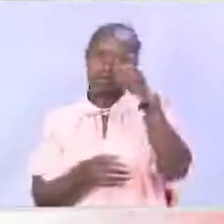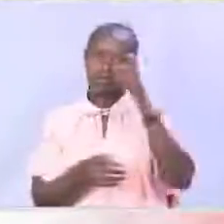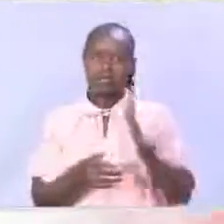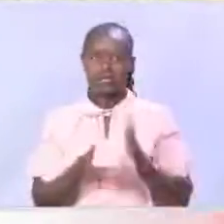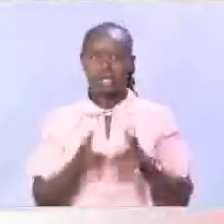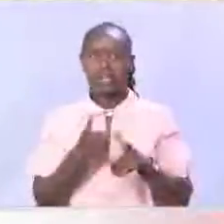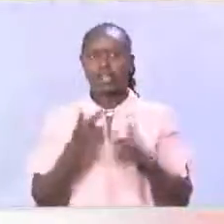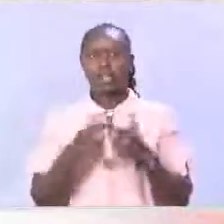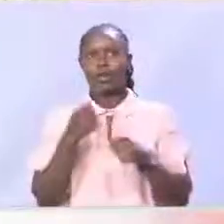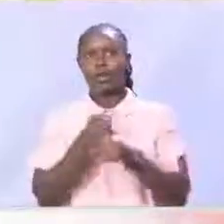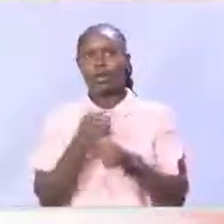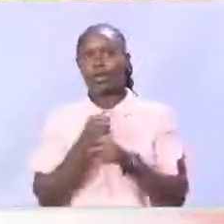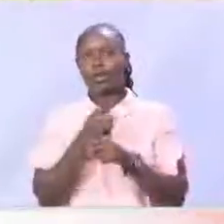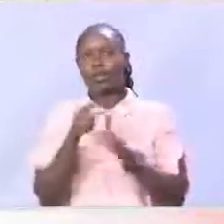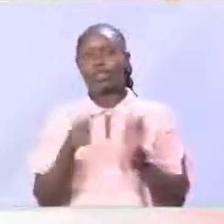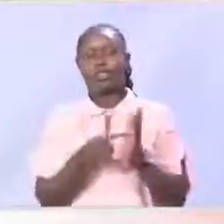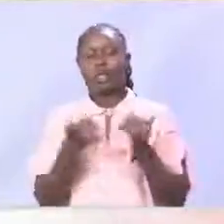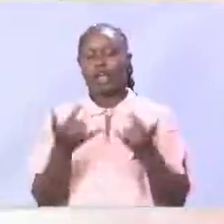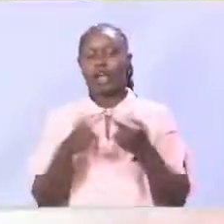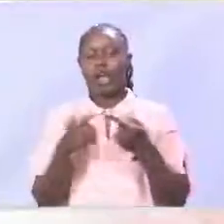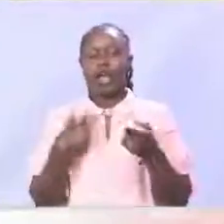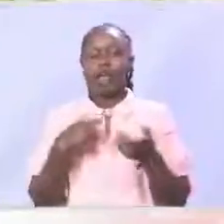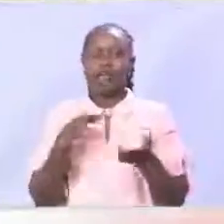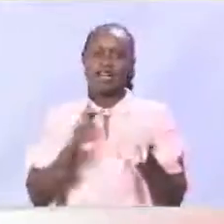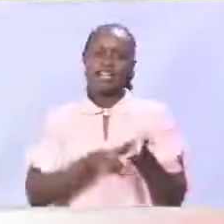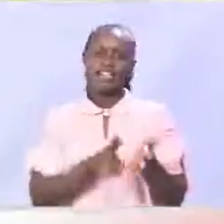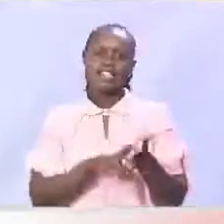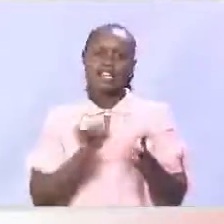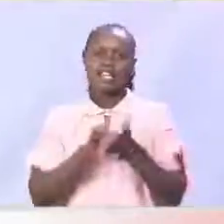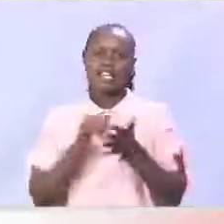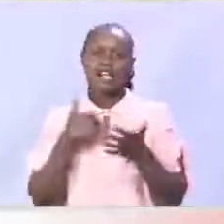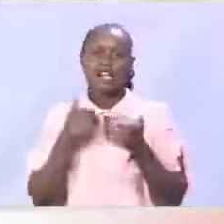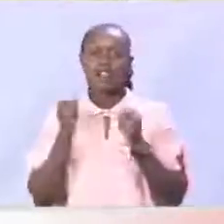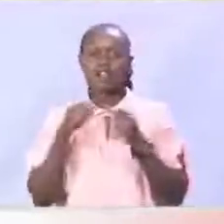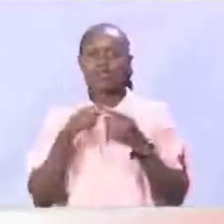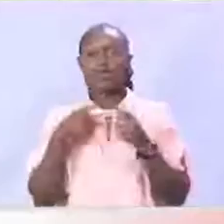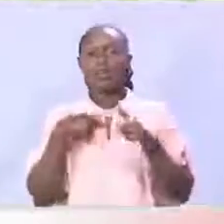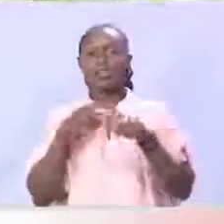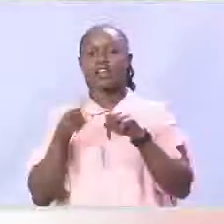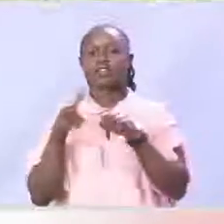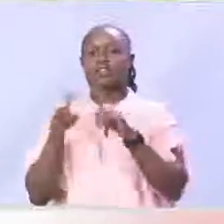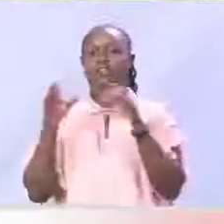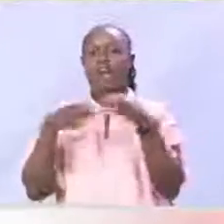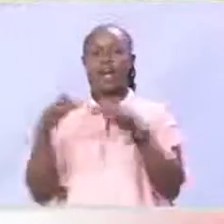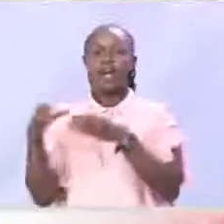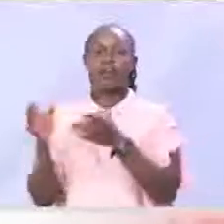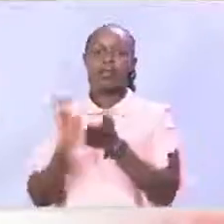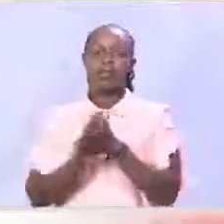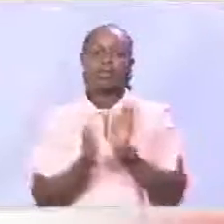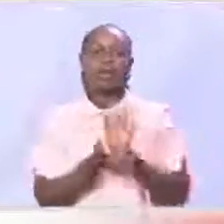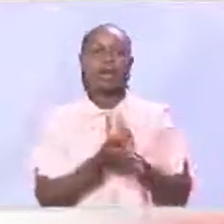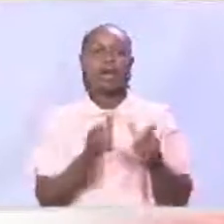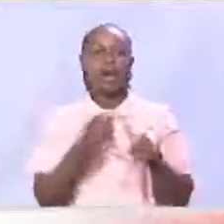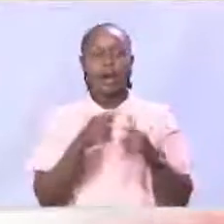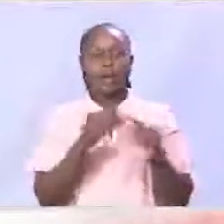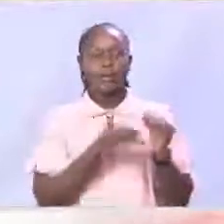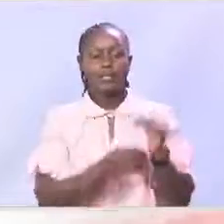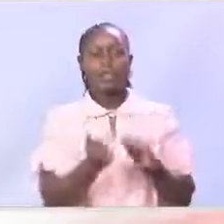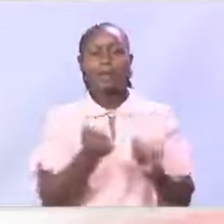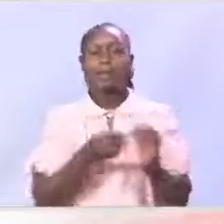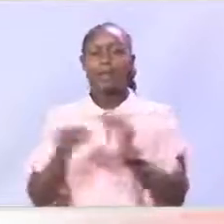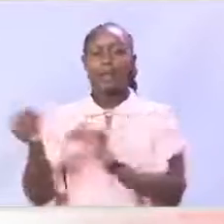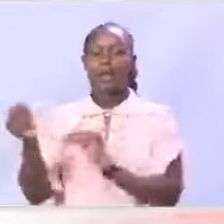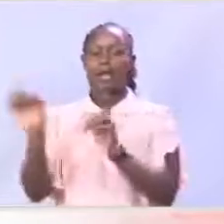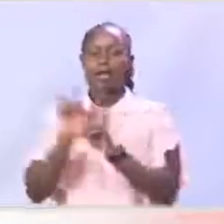vya ushirikiano sasa wameandikisha mkataba wa makubaliano na kampuni mbalimbali kuwa wasambazaji rasmi wa mazao yao, na huenda